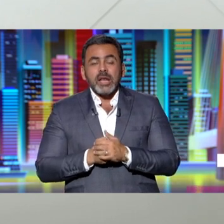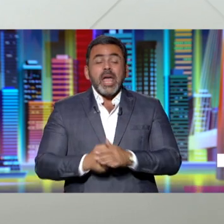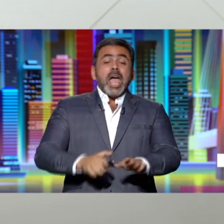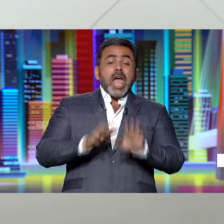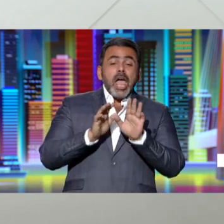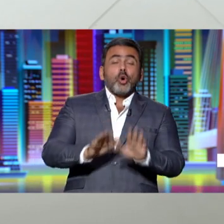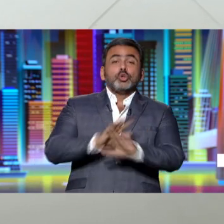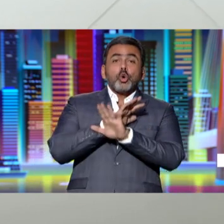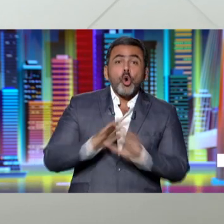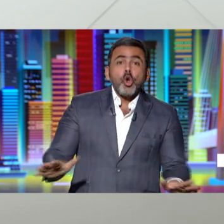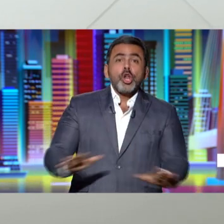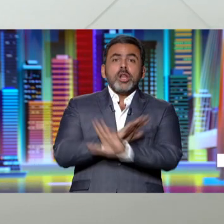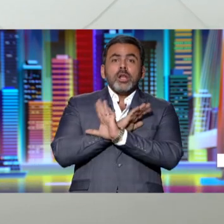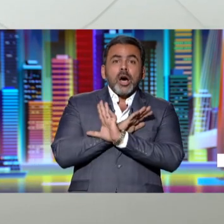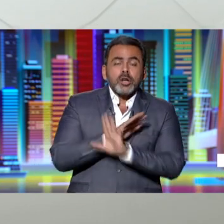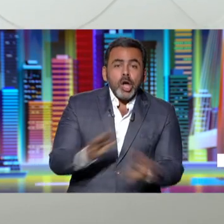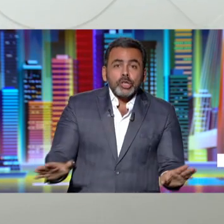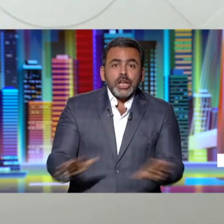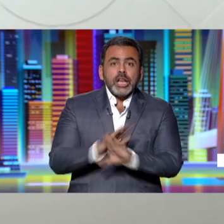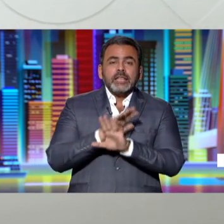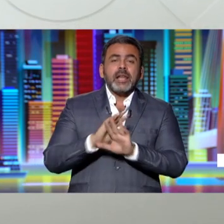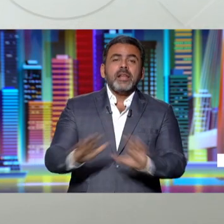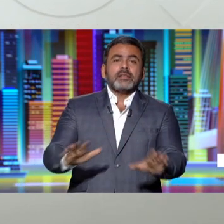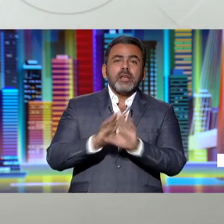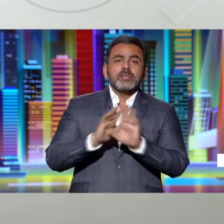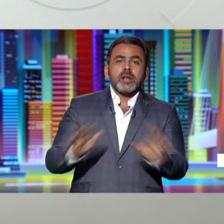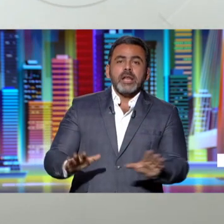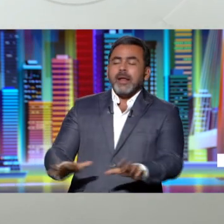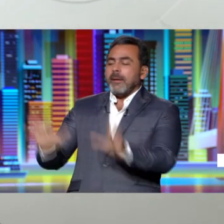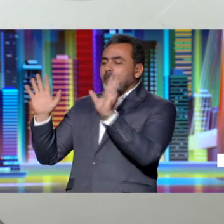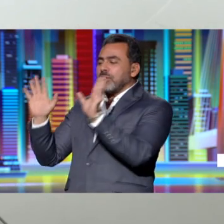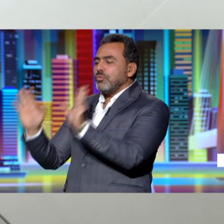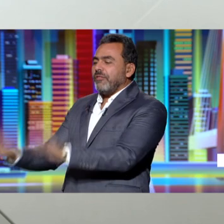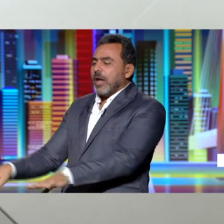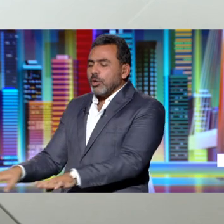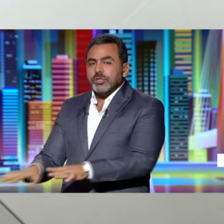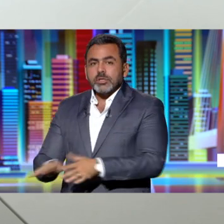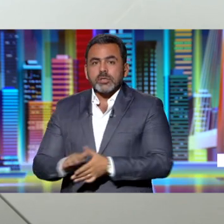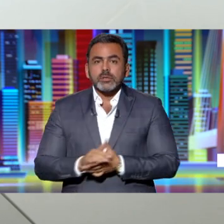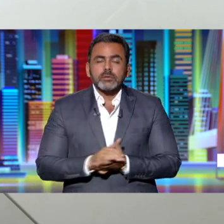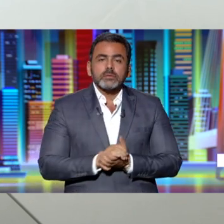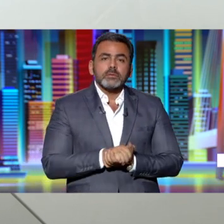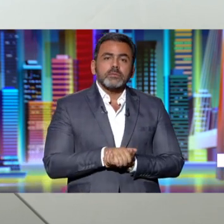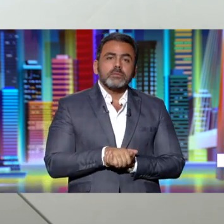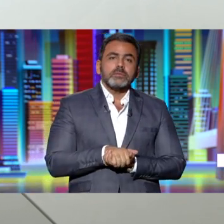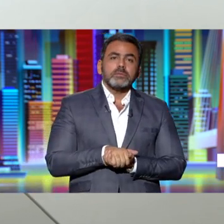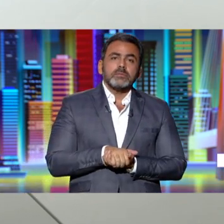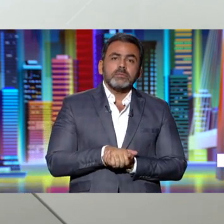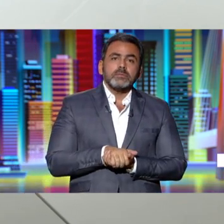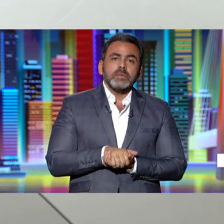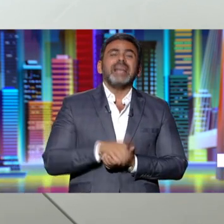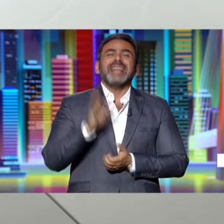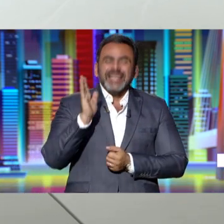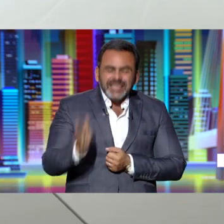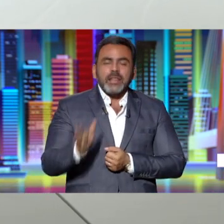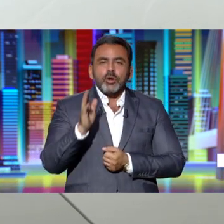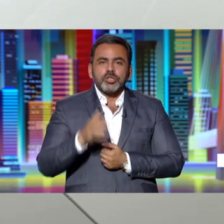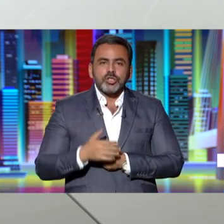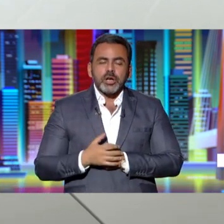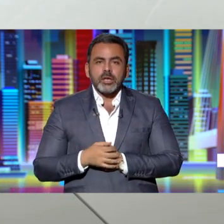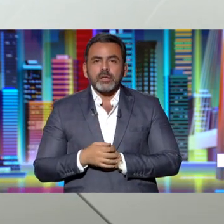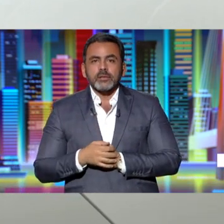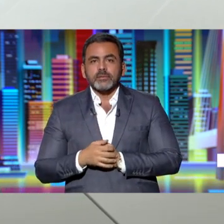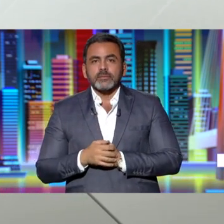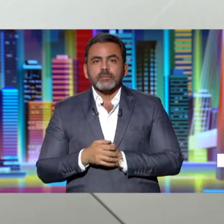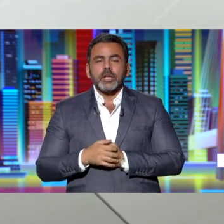1967 اخد كل الاراضي اللي احتلتها اسرائيل مشمول فيها القدس اللي هي تحديدا